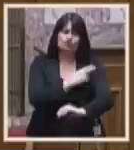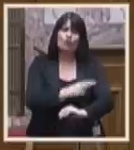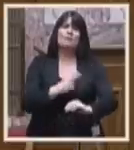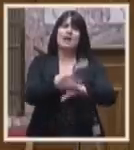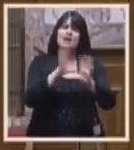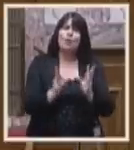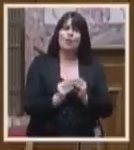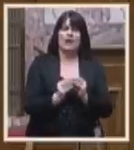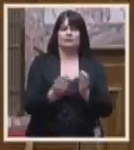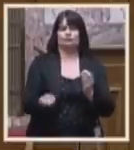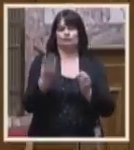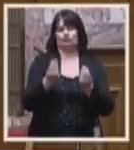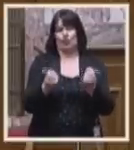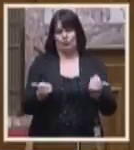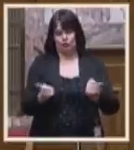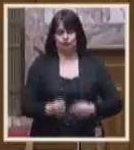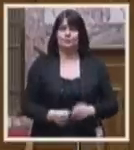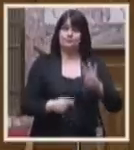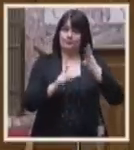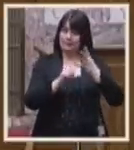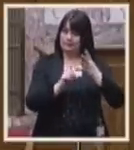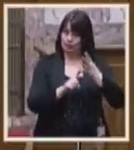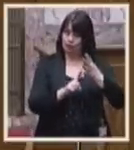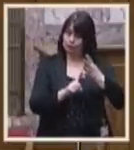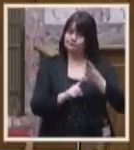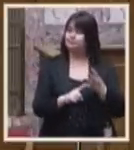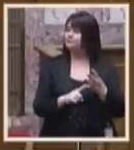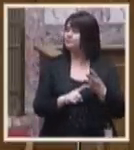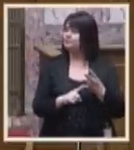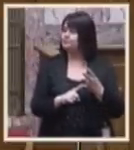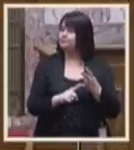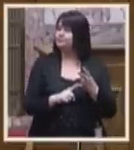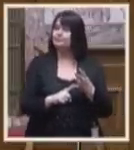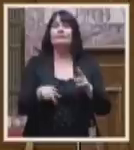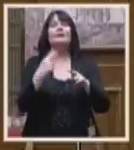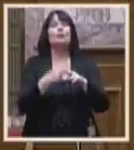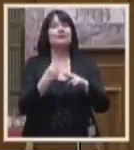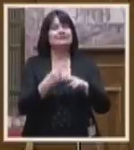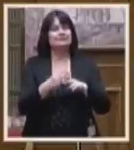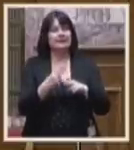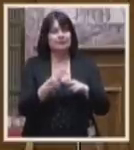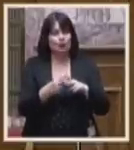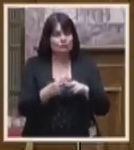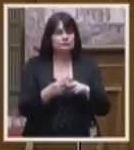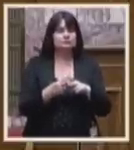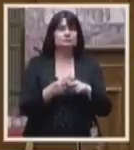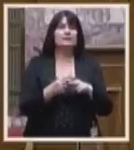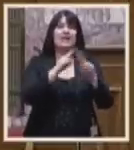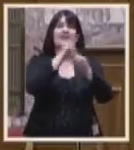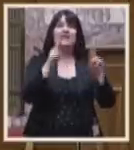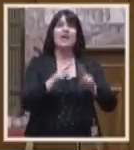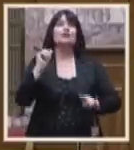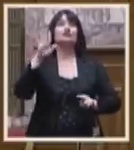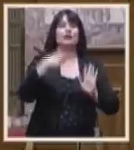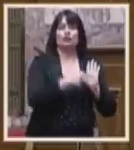ισχύ. Τέταρτη προτεραιότητα και η περαιτέρω ενίσχυση είναι της διεθνούς μας θέσης ως